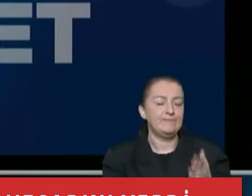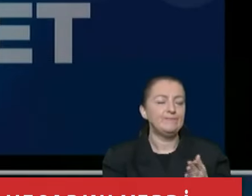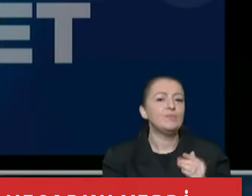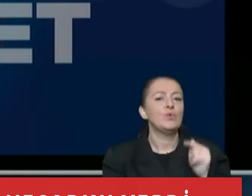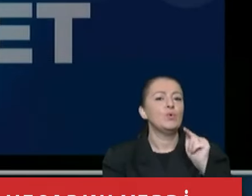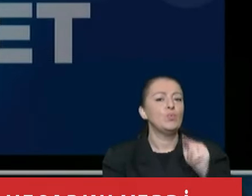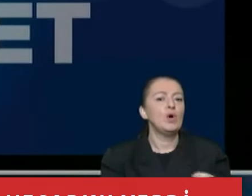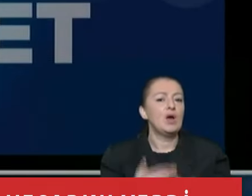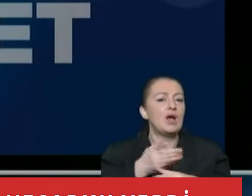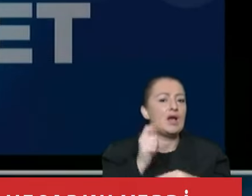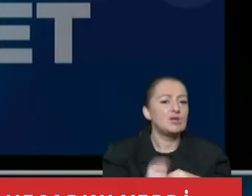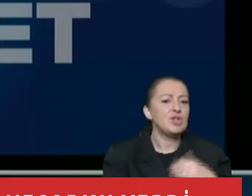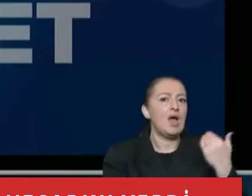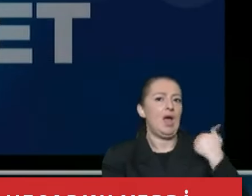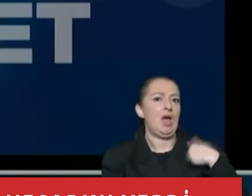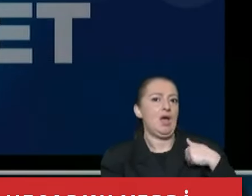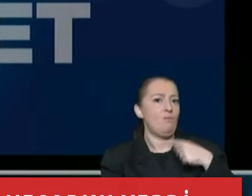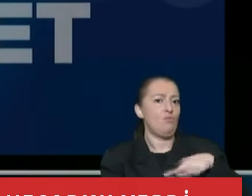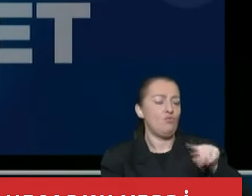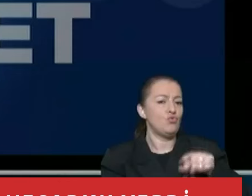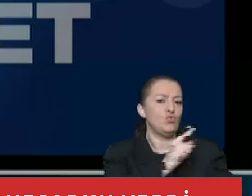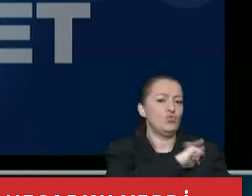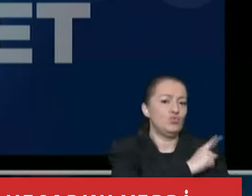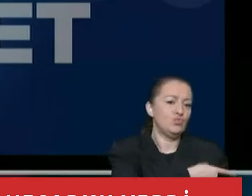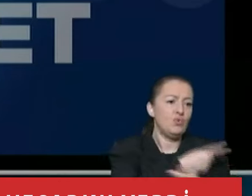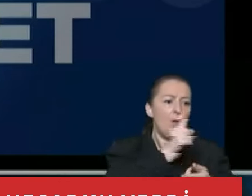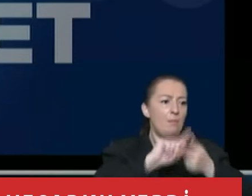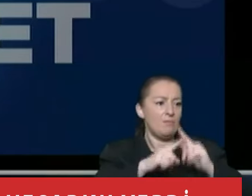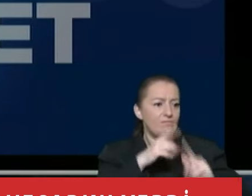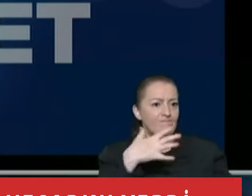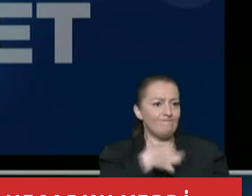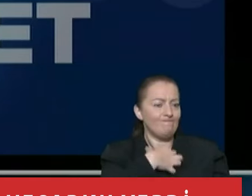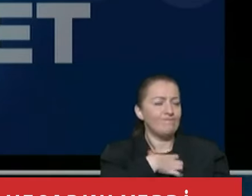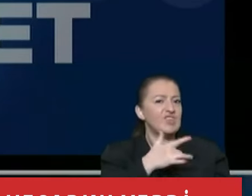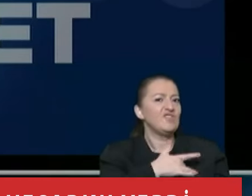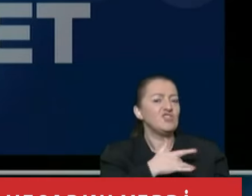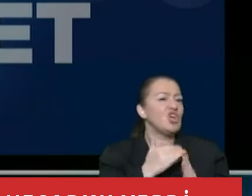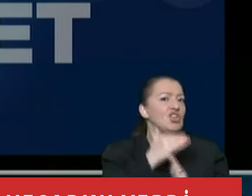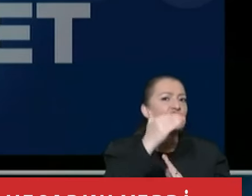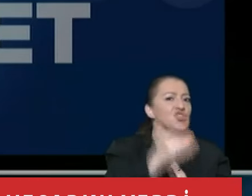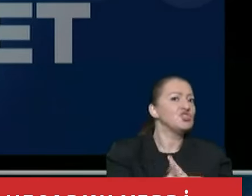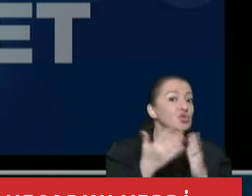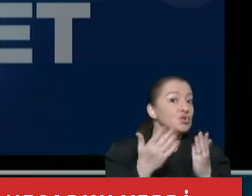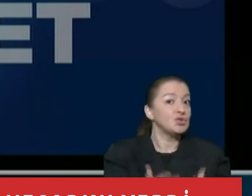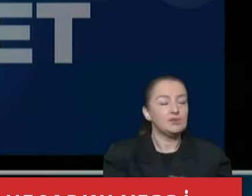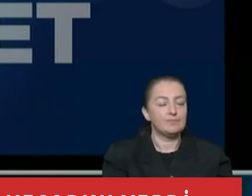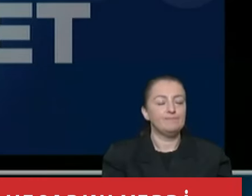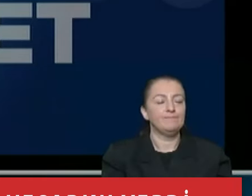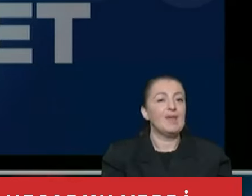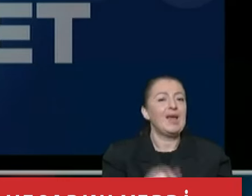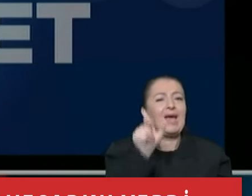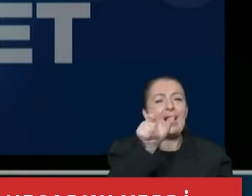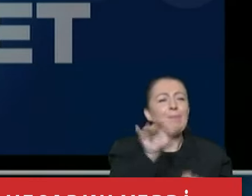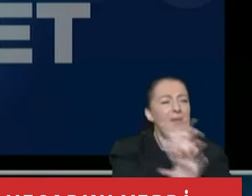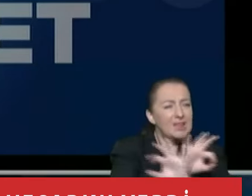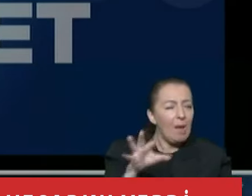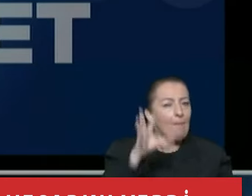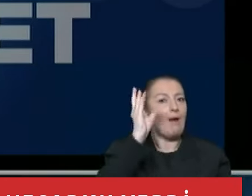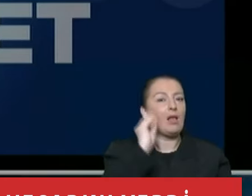gerçekten kamu Vesayet gücünün Partizan ve vicdan dışı bir uygulamasıdır kelimenin tam